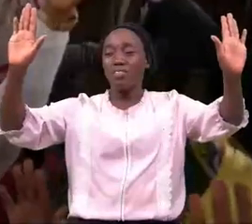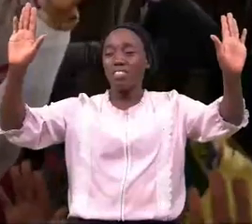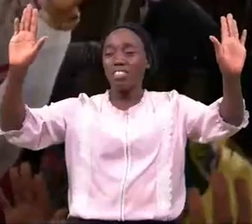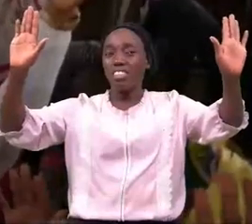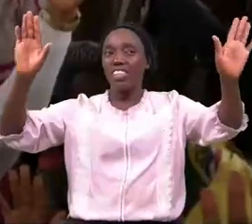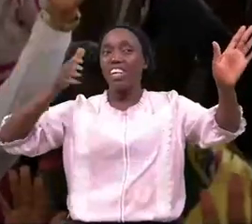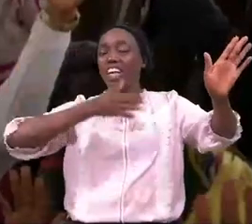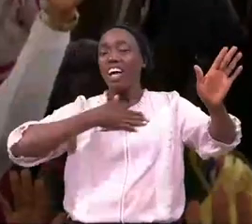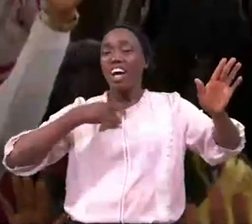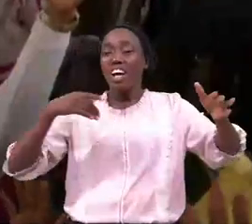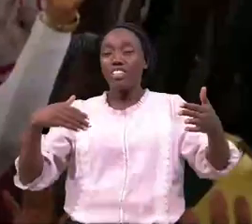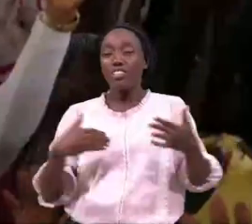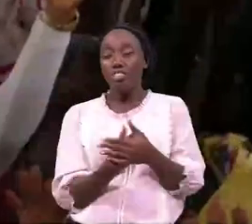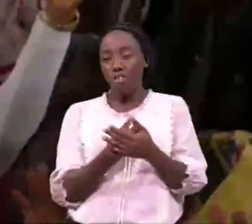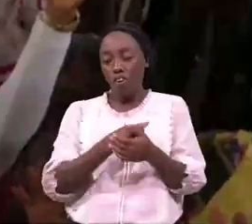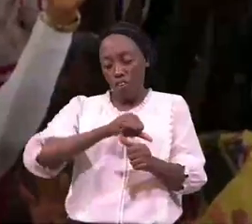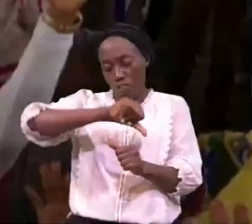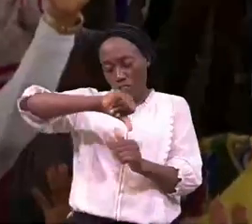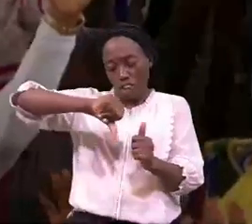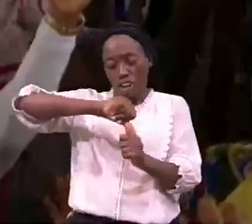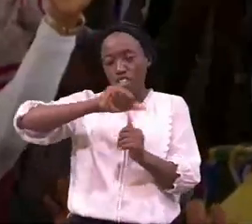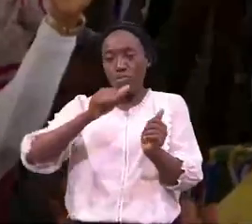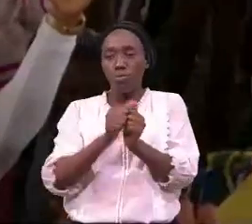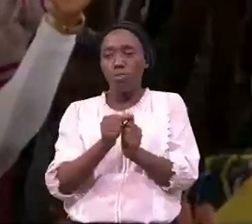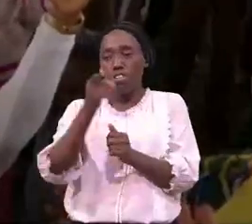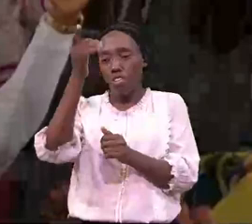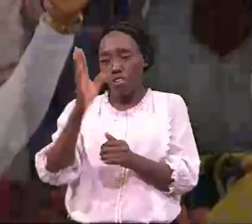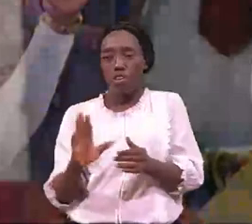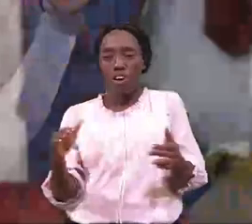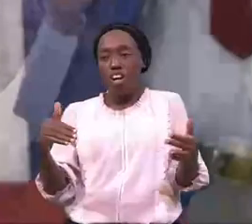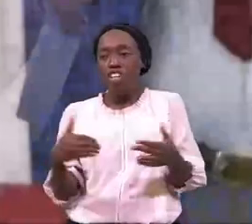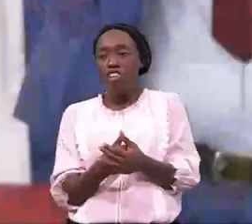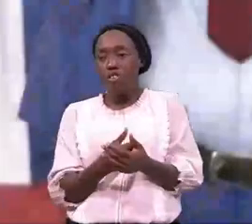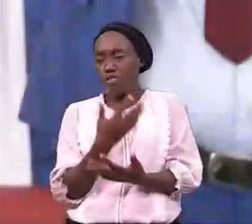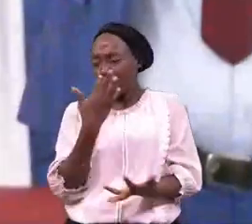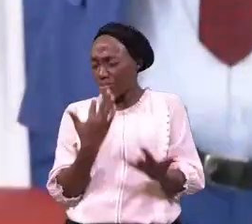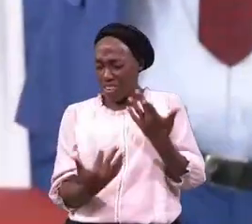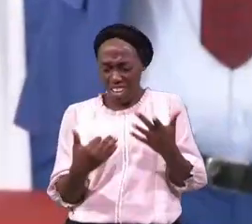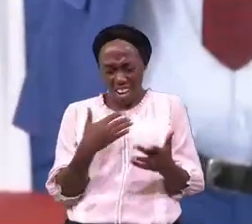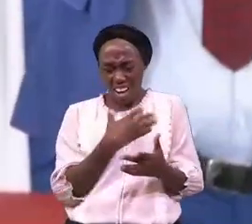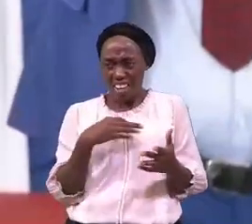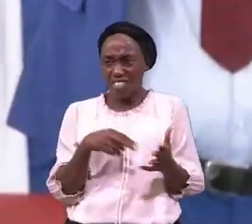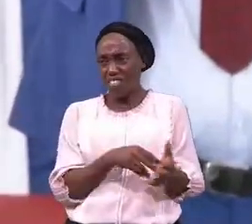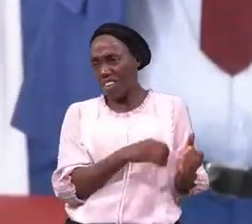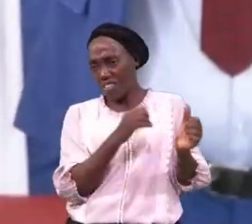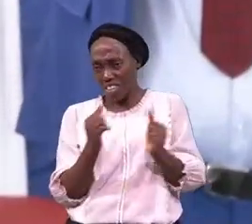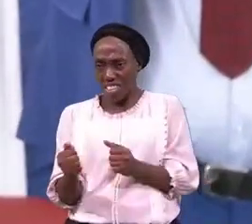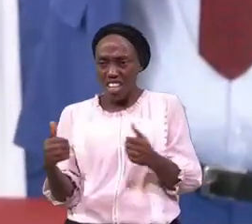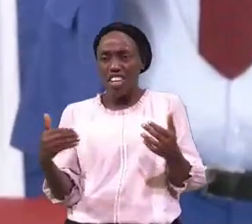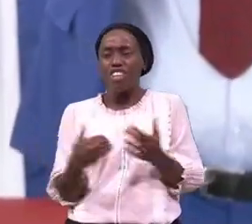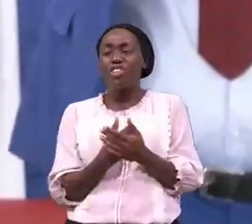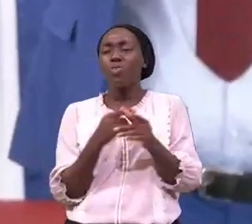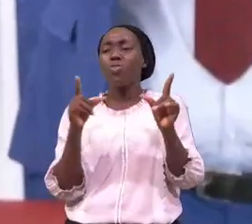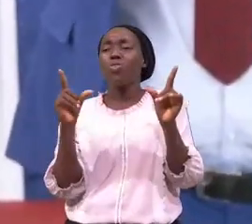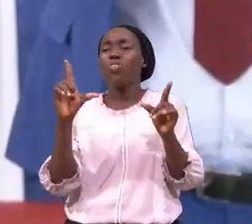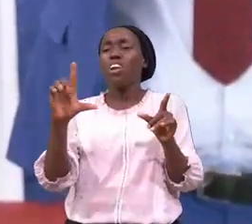Une nouvelle communion avec Dieu. Un nouveau feu, une nouvelle ferveur. Un nouveau niveau de